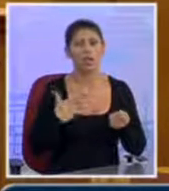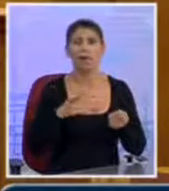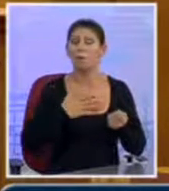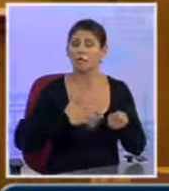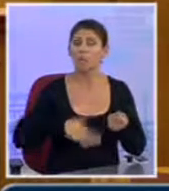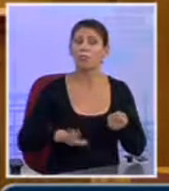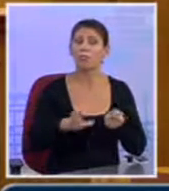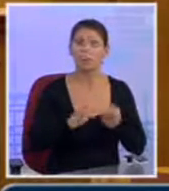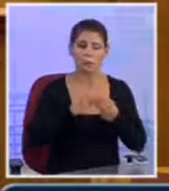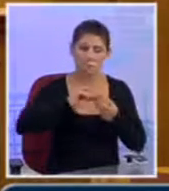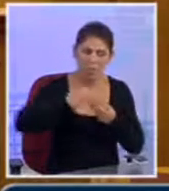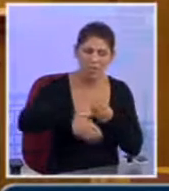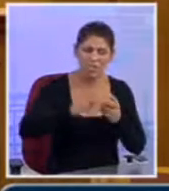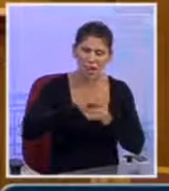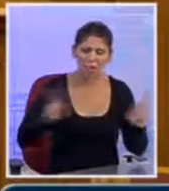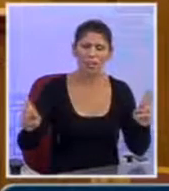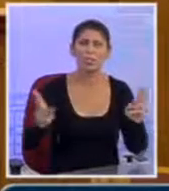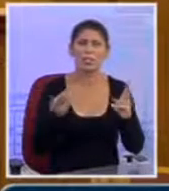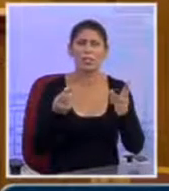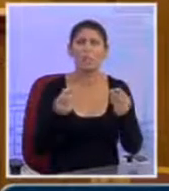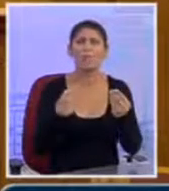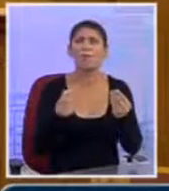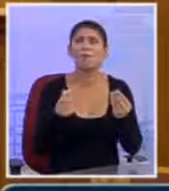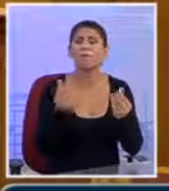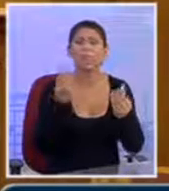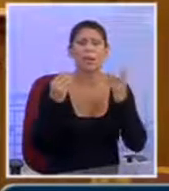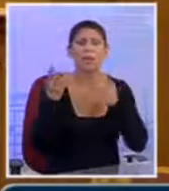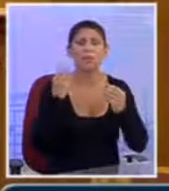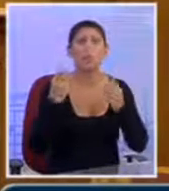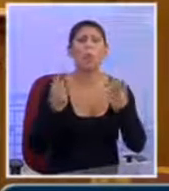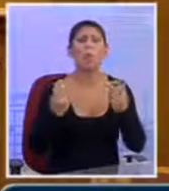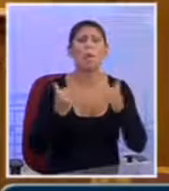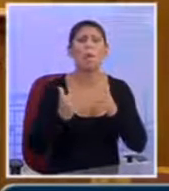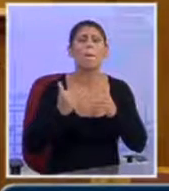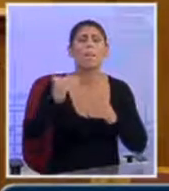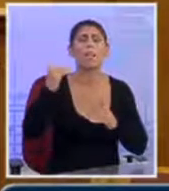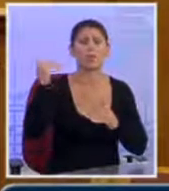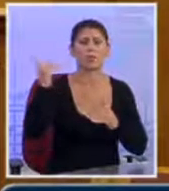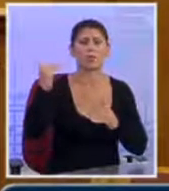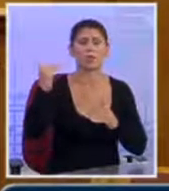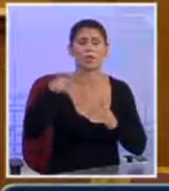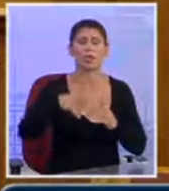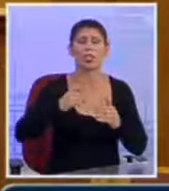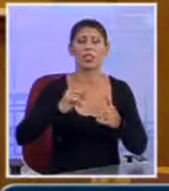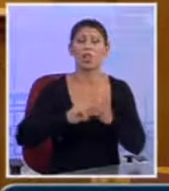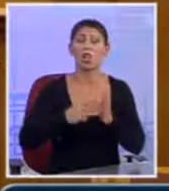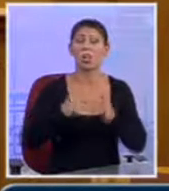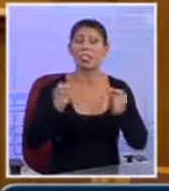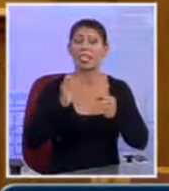Αποφλοιώνοντας και ψηλαφίζοντας την πολυεπίπεδη και πολυειδή οικονομική